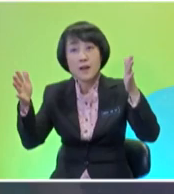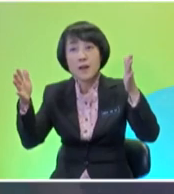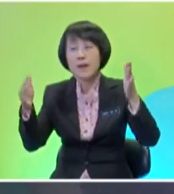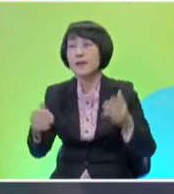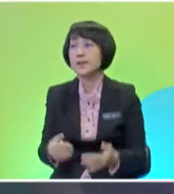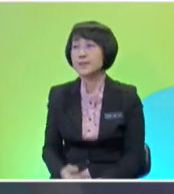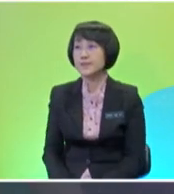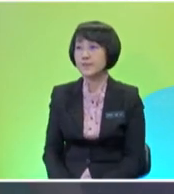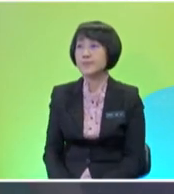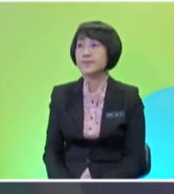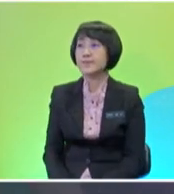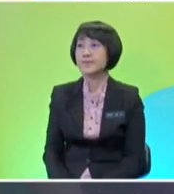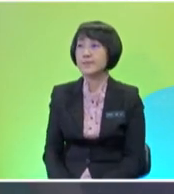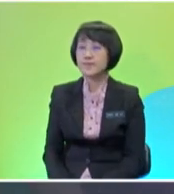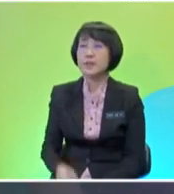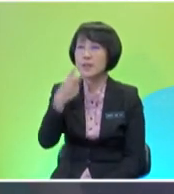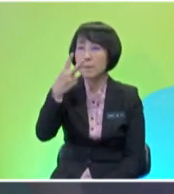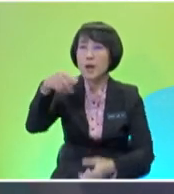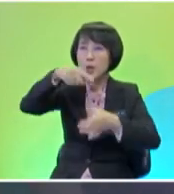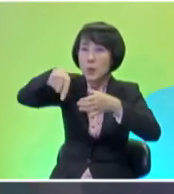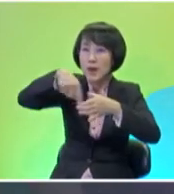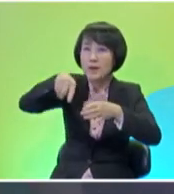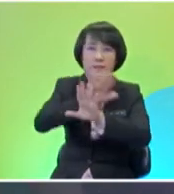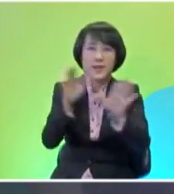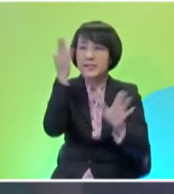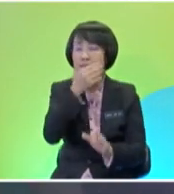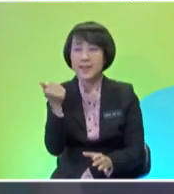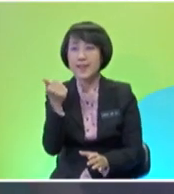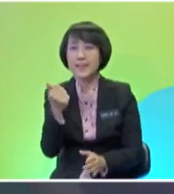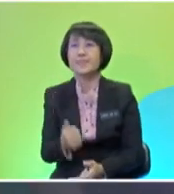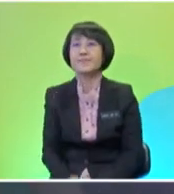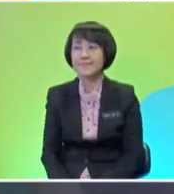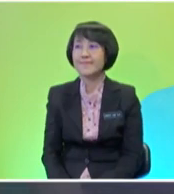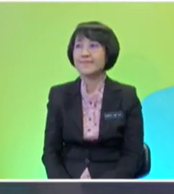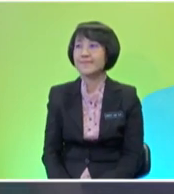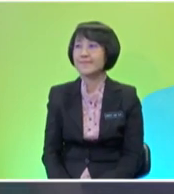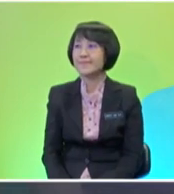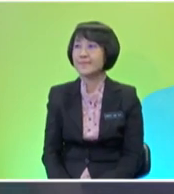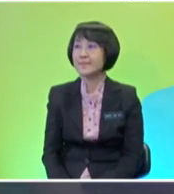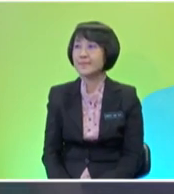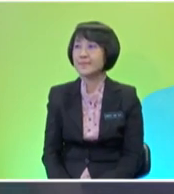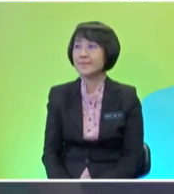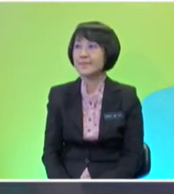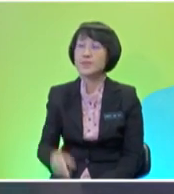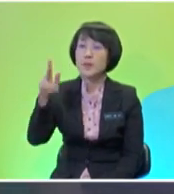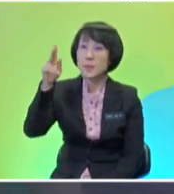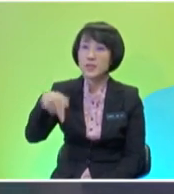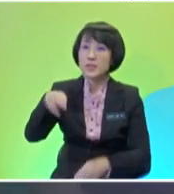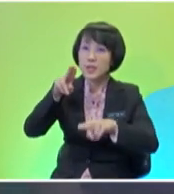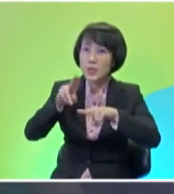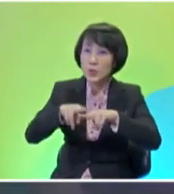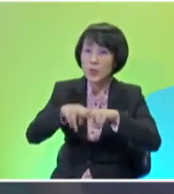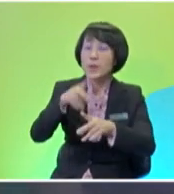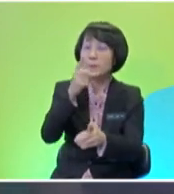lagi. Besar tu nanti dia akan nampak lubang tu. Okey, jadi itu tips yang baik. Ya, jadi kita tanda. Okey, pastikan kedudukan tu